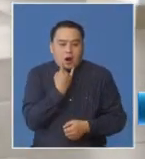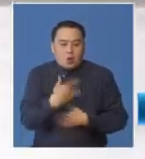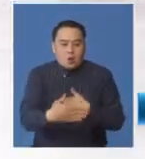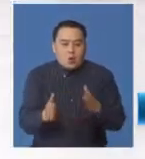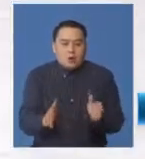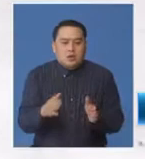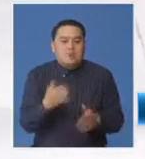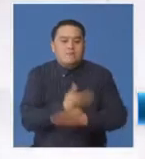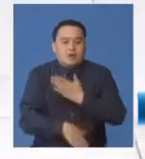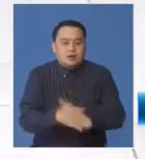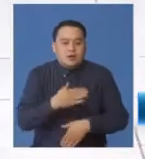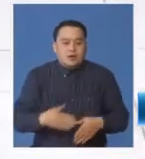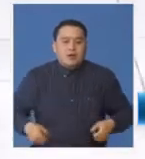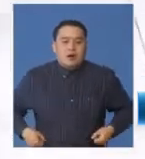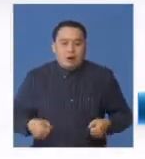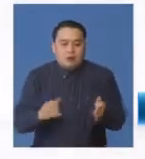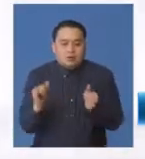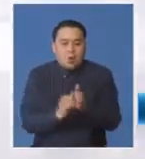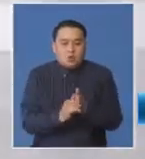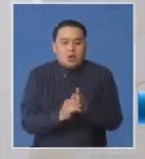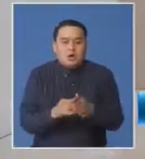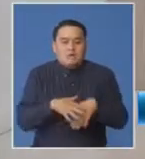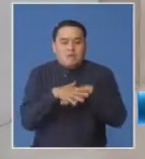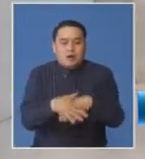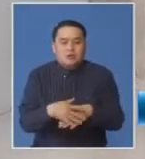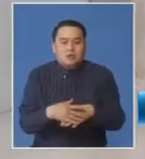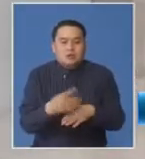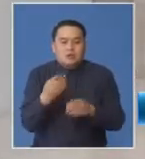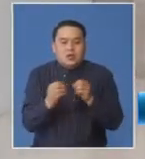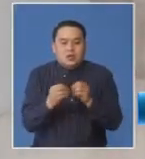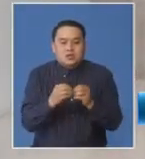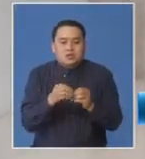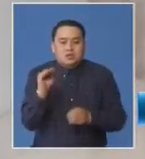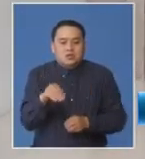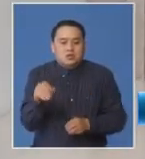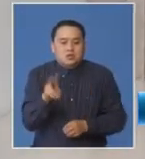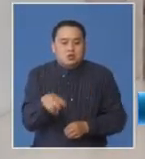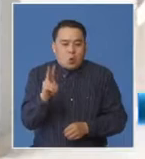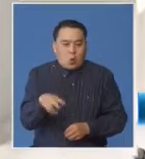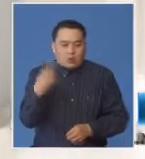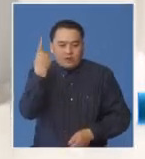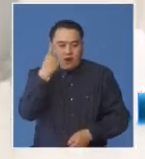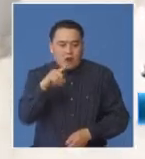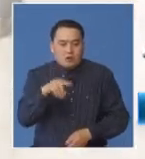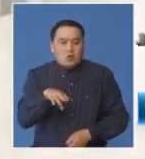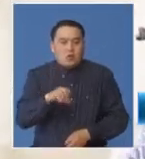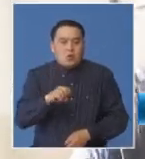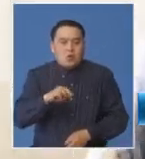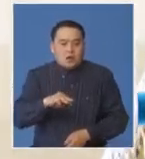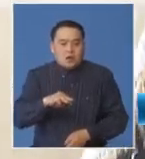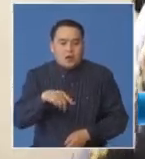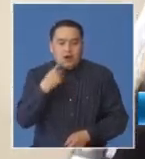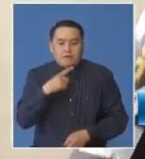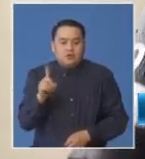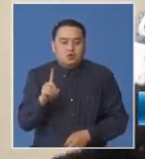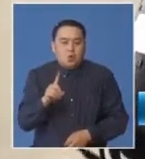приставка для инвалидной коляски. На эти цели выделен грант на сумму в 10 тысяч долларов. Автор идеи Нурболат Карабасов